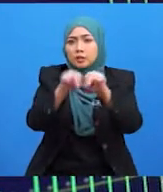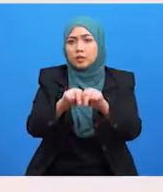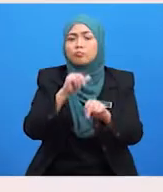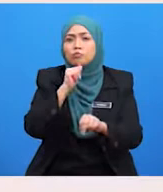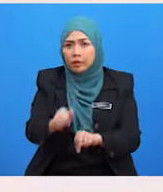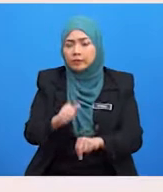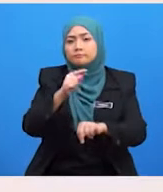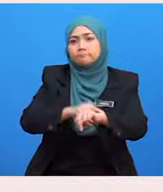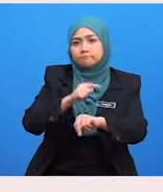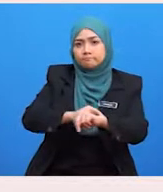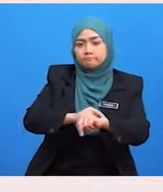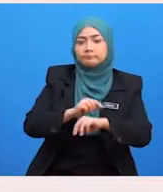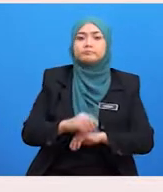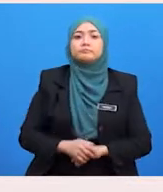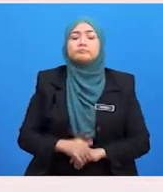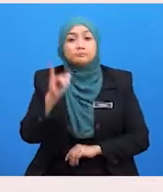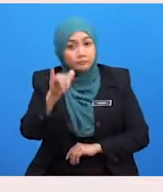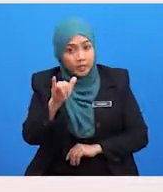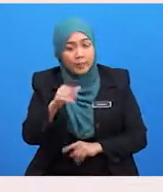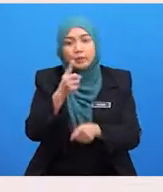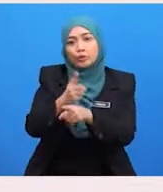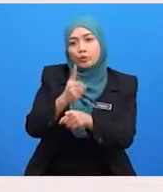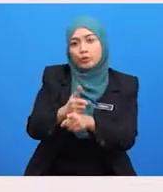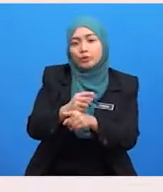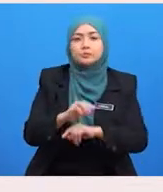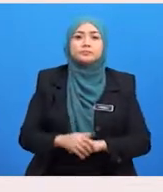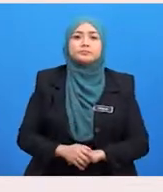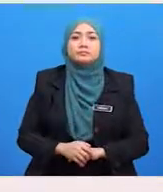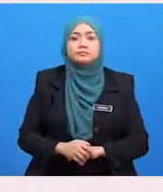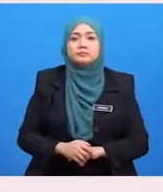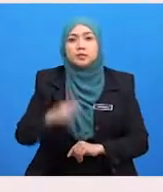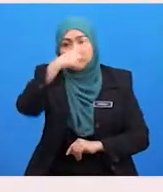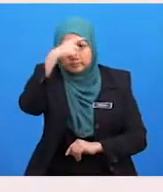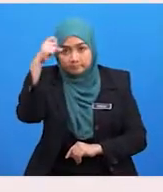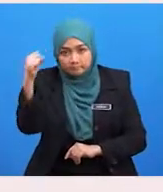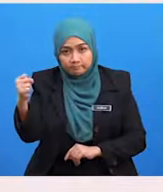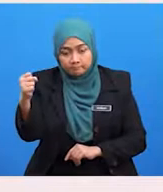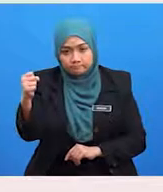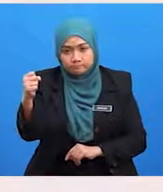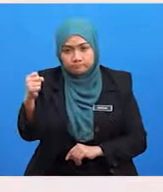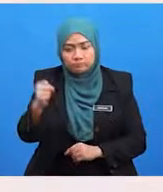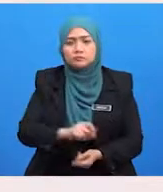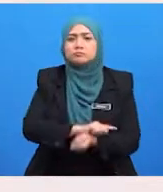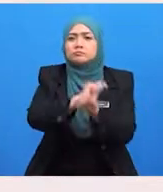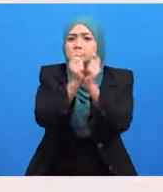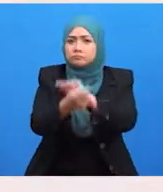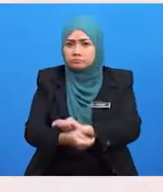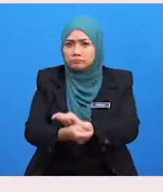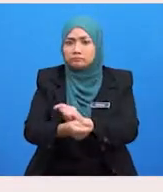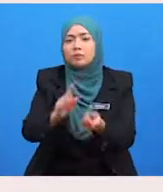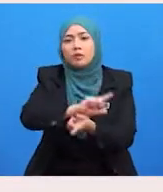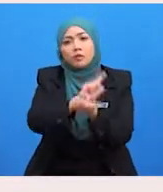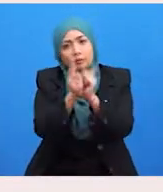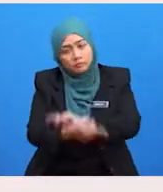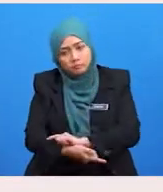semasa? Ya, betul. Ini adalah kerana berlakunya perubahan teknologi.